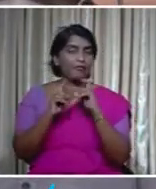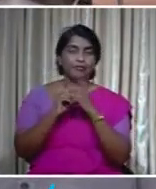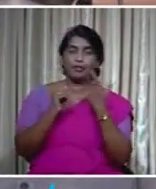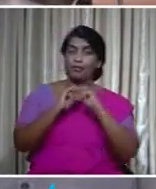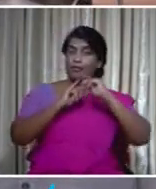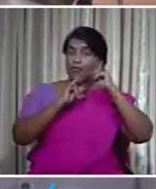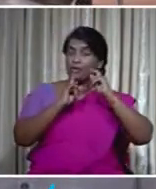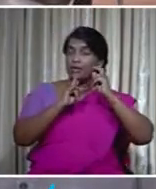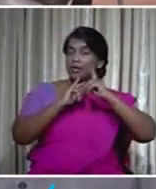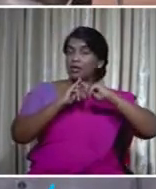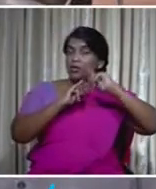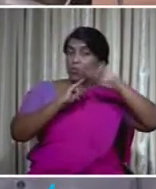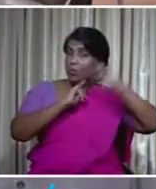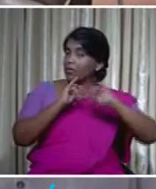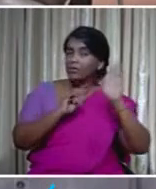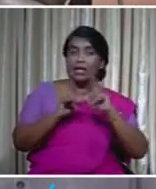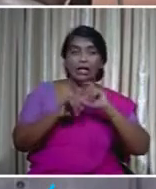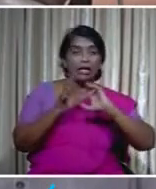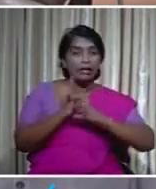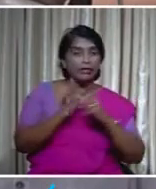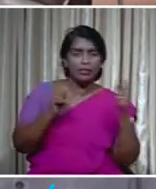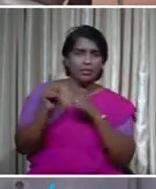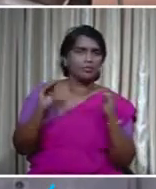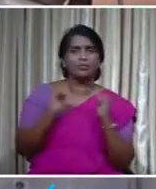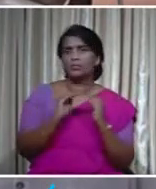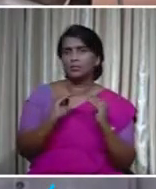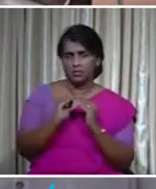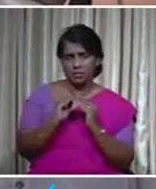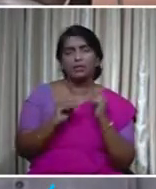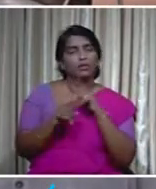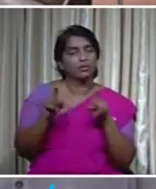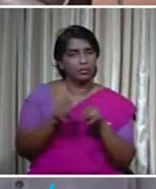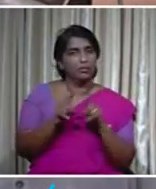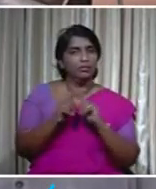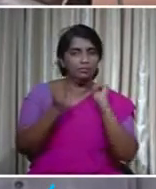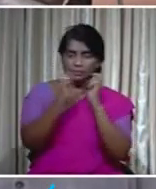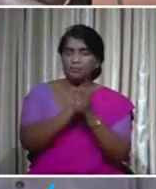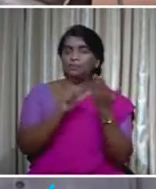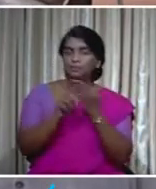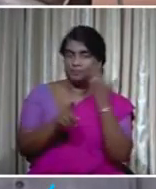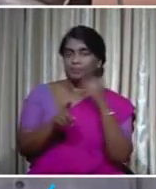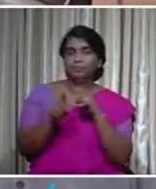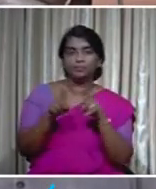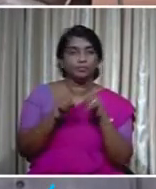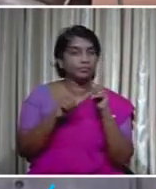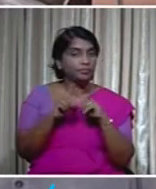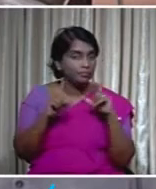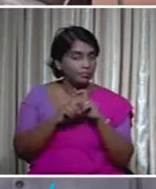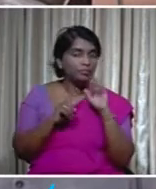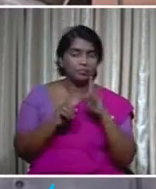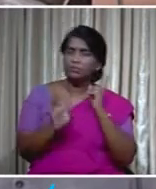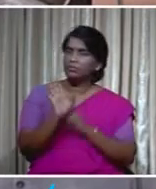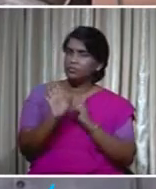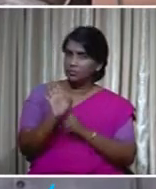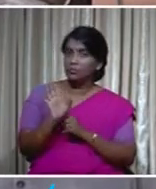அதை பட்டத்துக்கு நிகராக்குங்கள். அப்பொழுது அவருடைய கல்வியிலே இன்னும் மாற்றங்களை கொண்டு வர முடியும். கல்விக்கு அடிக்கடி கற்பித்தல் வேண்டும்.